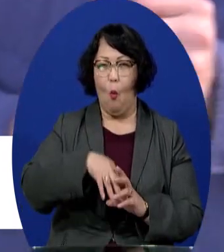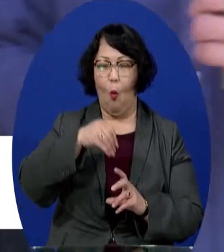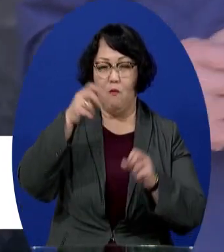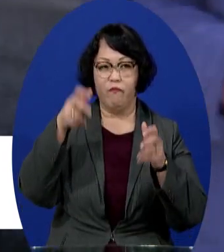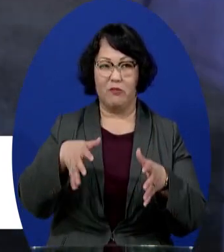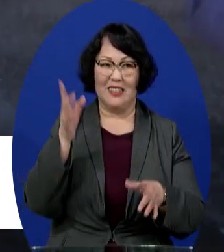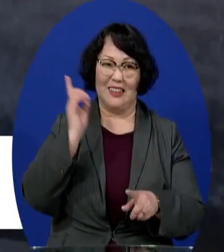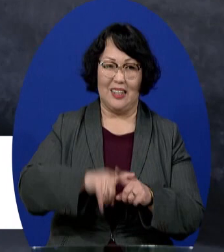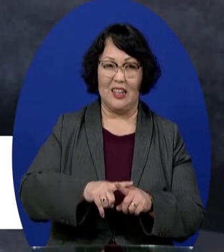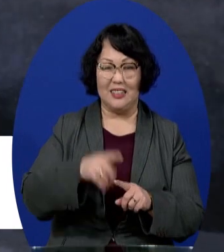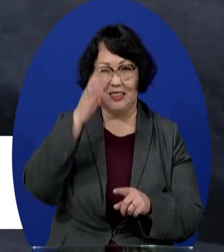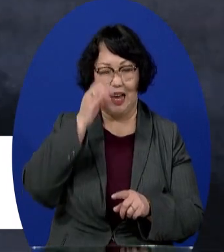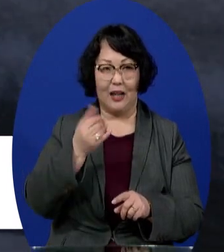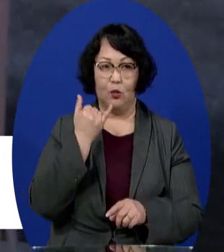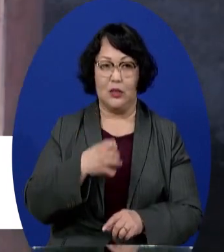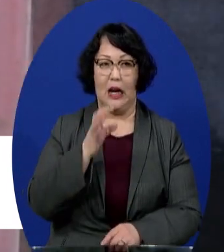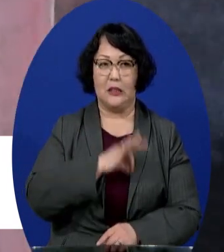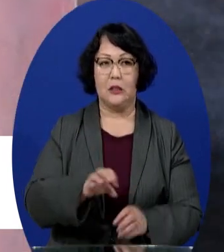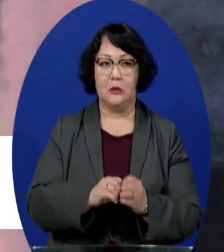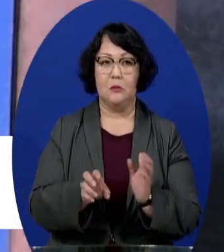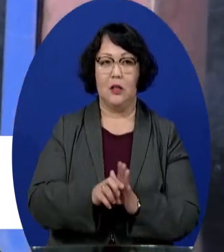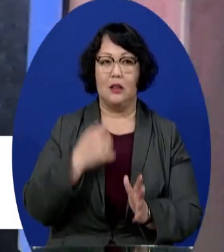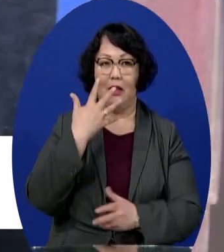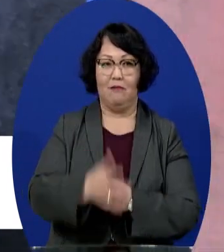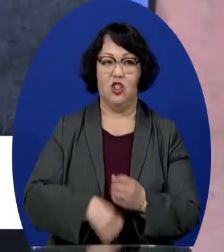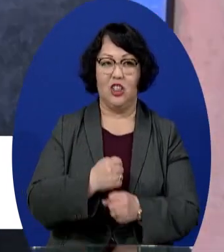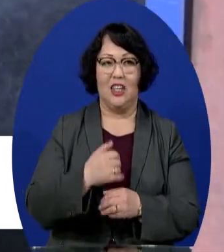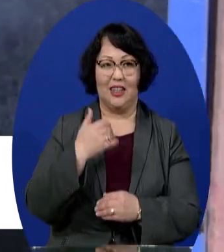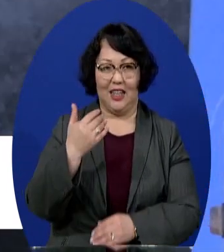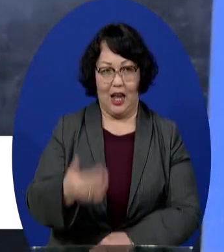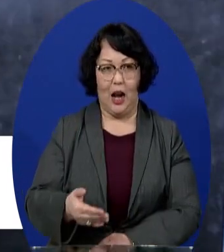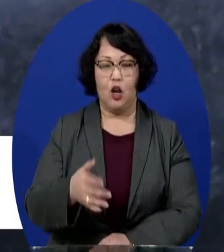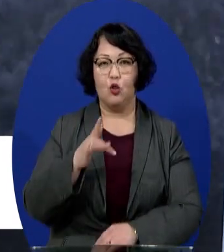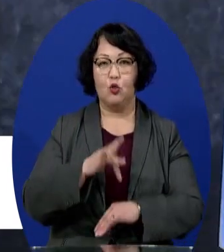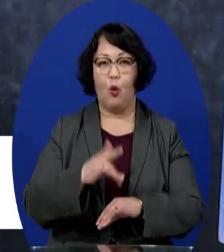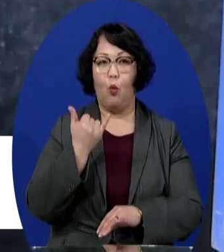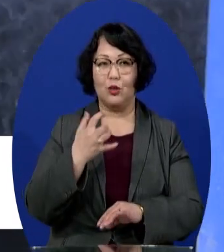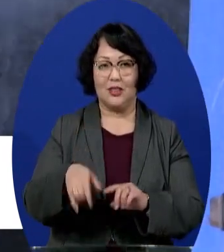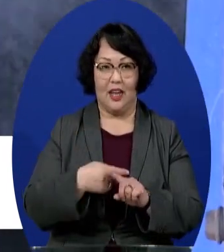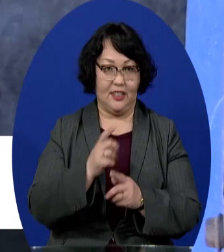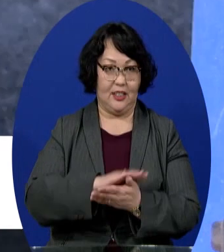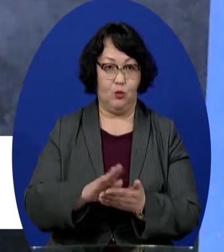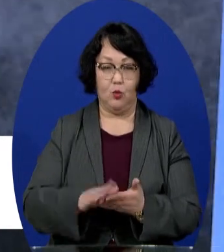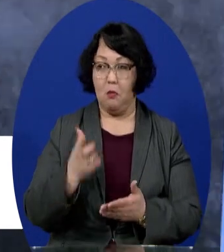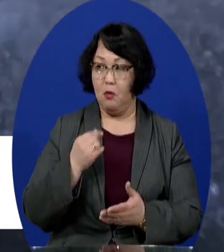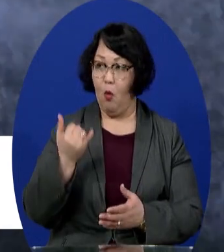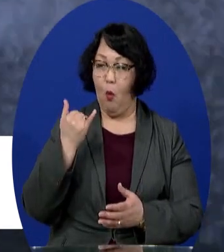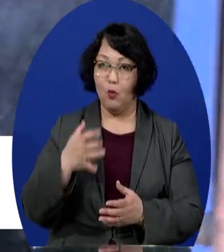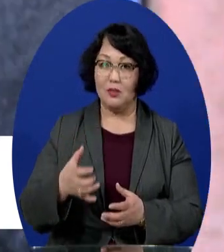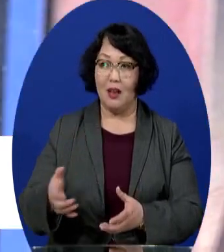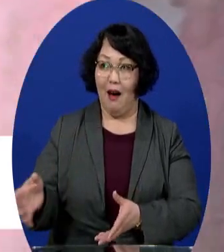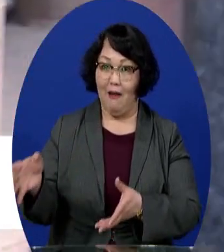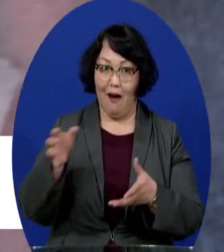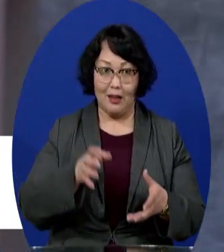дахин боловсруулсан усаар орлуулах боломжтой. За 5 жилийн дараа төв цэвэрлэх байгууламжаас гарч байгаа усыг дахин боловсруулад